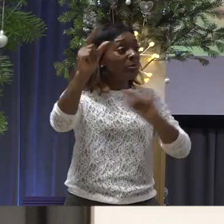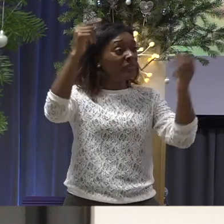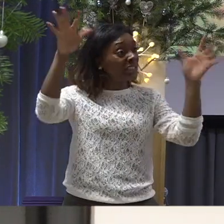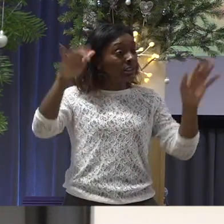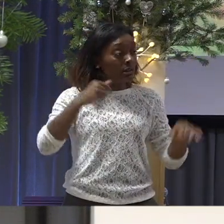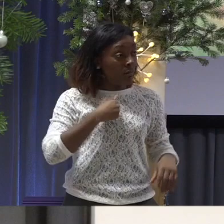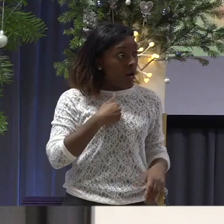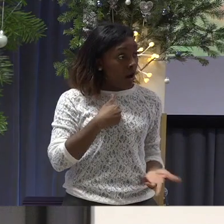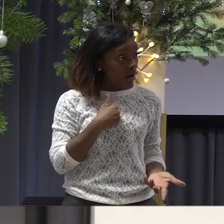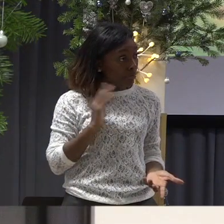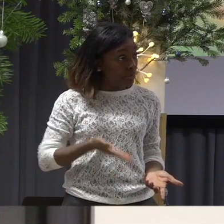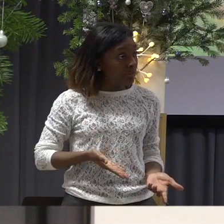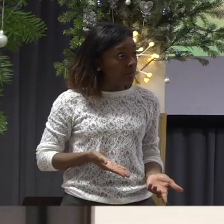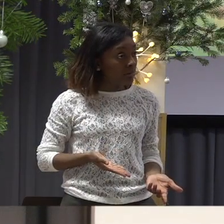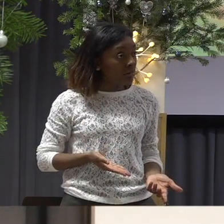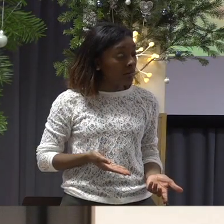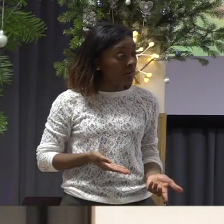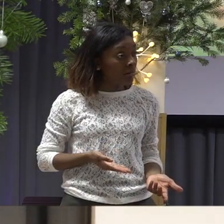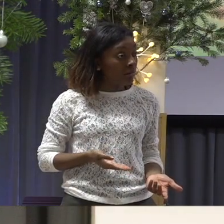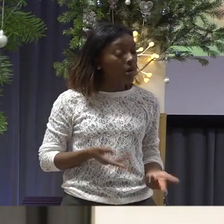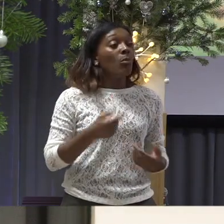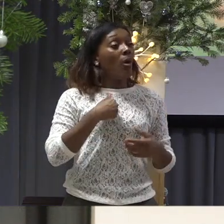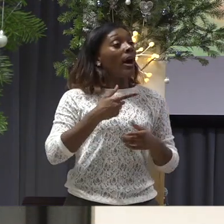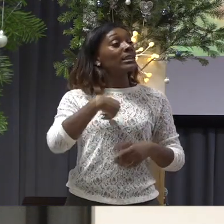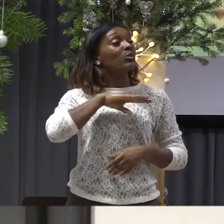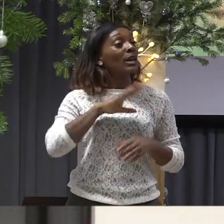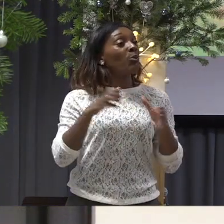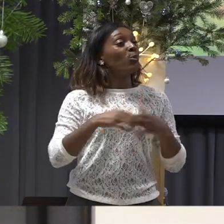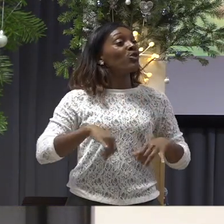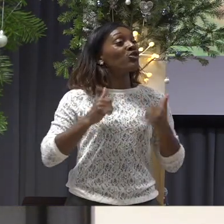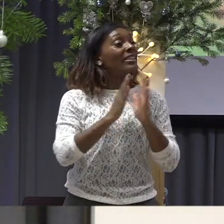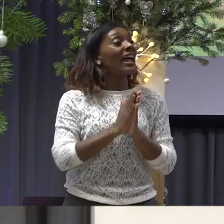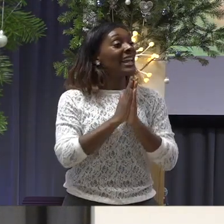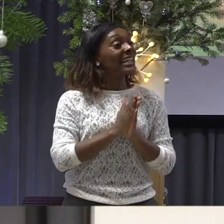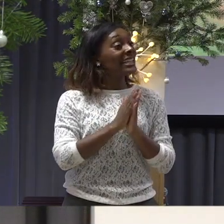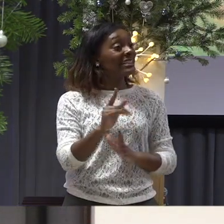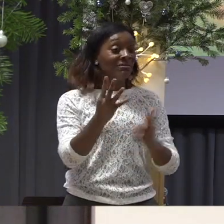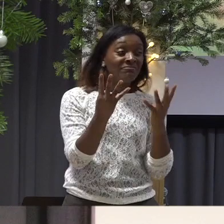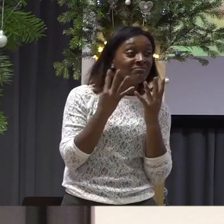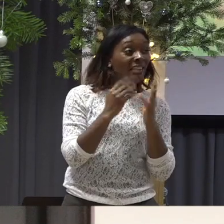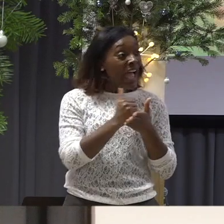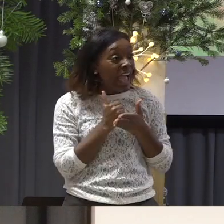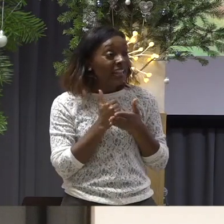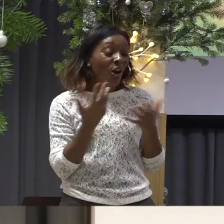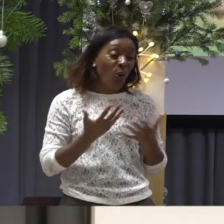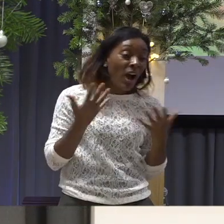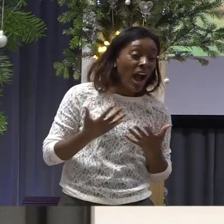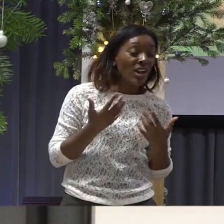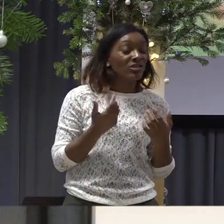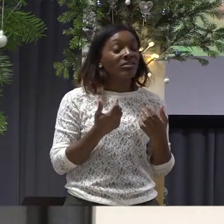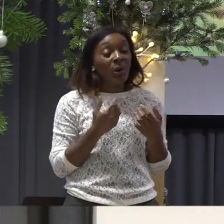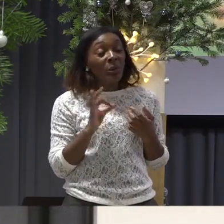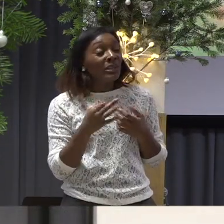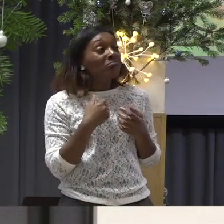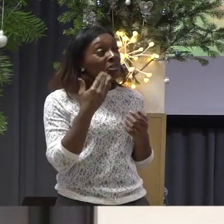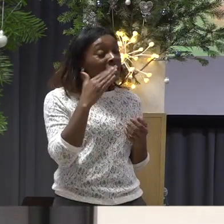Hein. J'avais tous mes jeunes qui pleuraient. Ah, mais ils étaient là à m'entourer, mais qu'est-ce qui s'est passé et tout. J'avais un grand ami avec